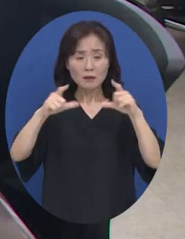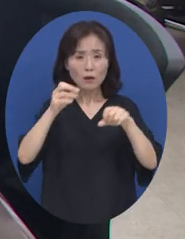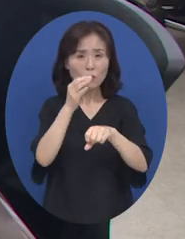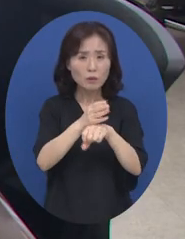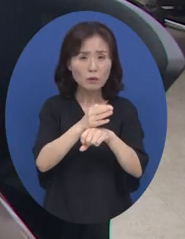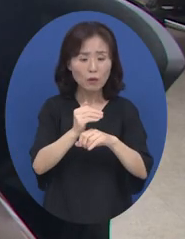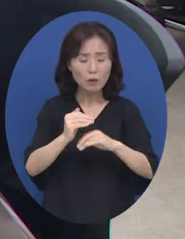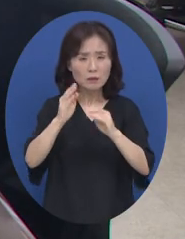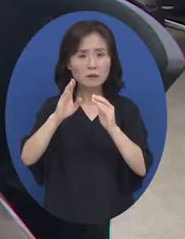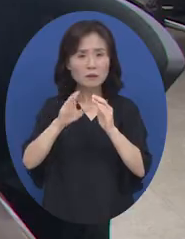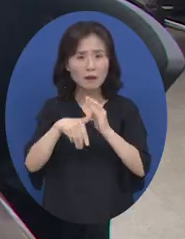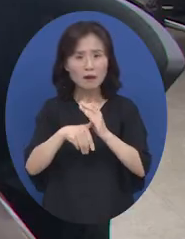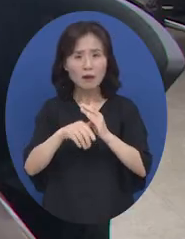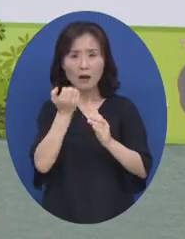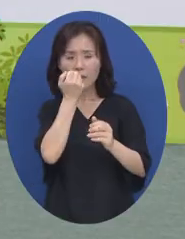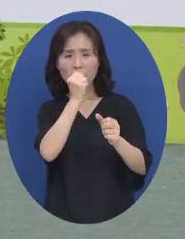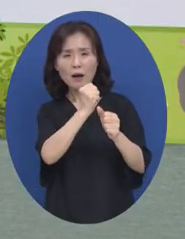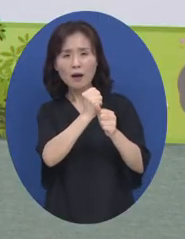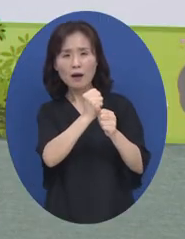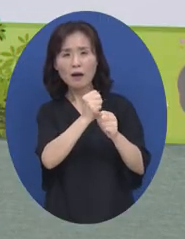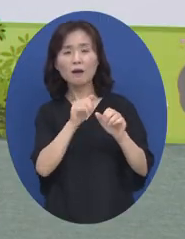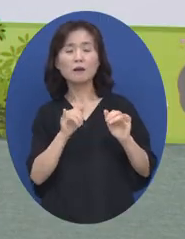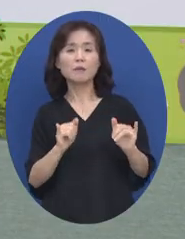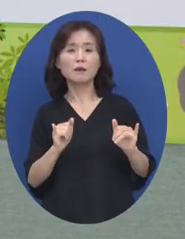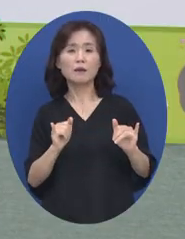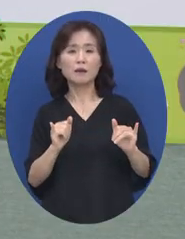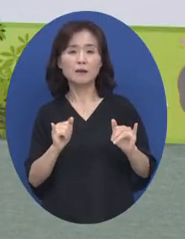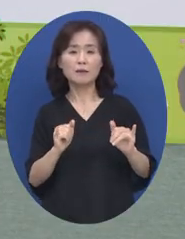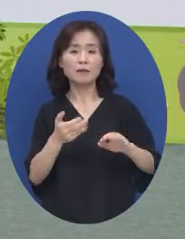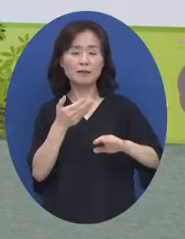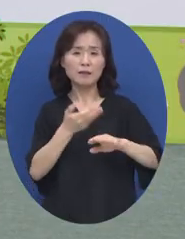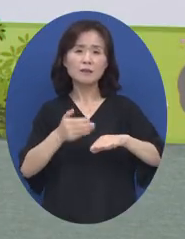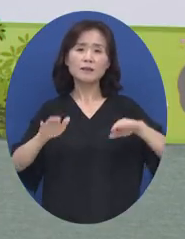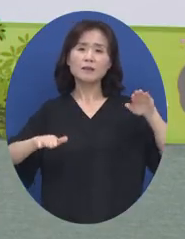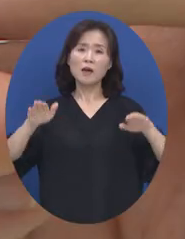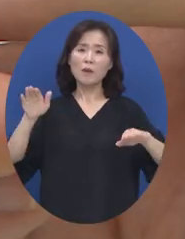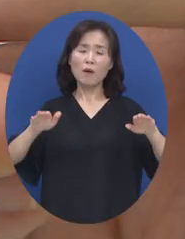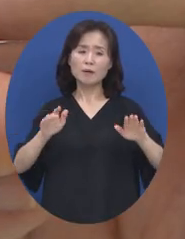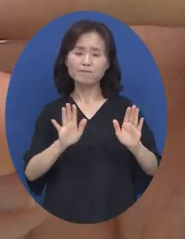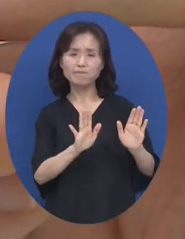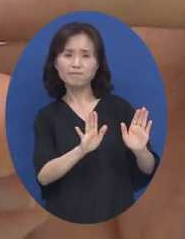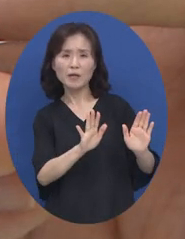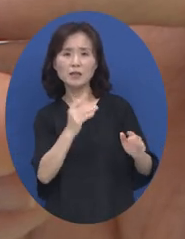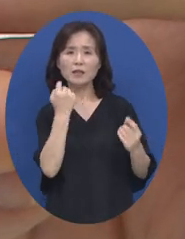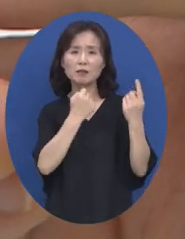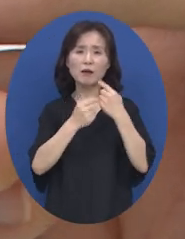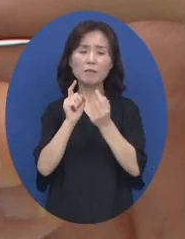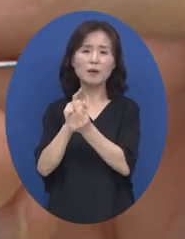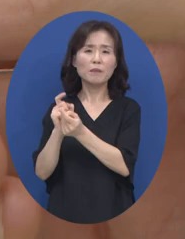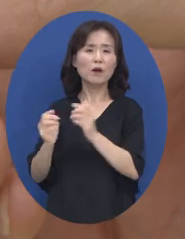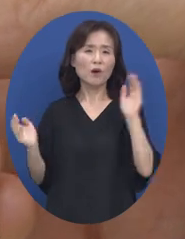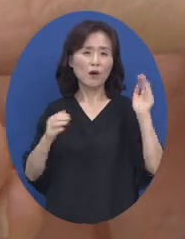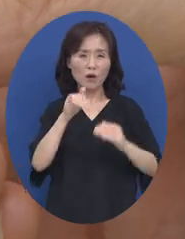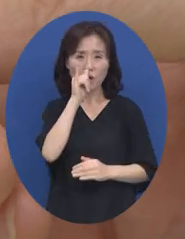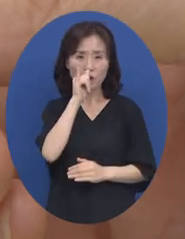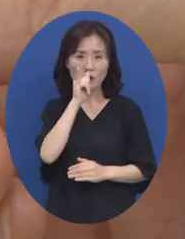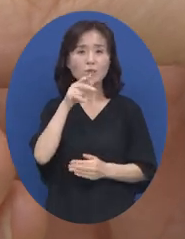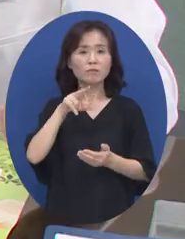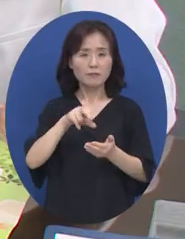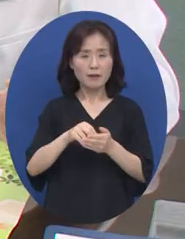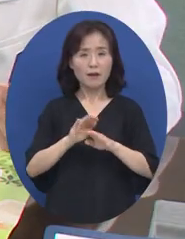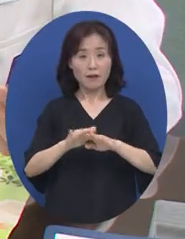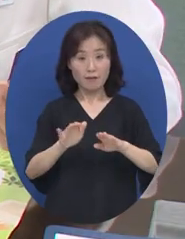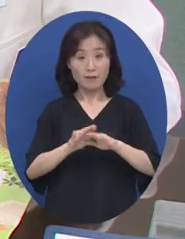생리대를 구입하는 과정에서 겪는 낙인 효과 때문에 이렇게 또 다른 차별로 꺼리거나 상처를 받는 학생들이 있어